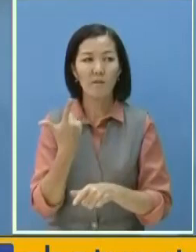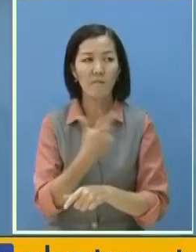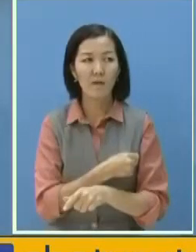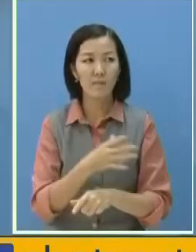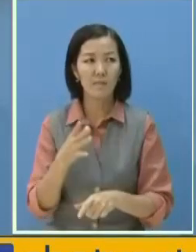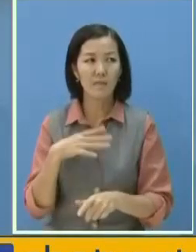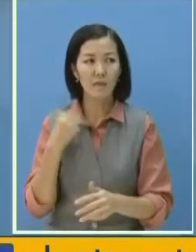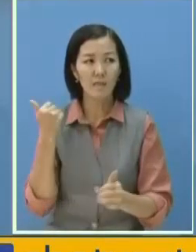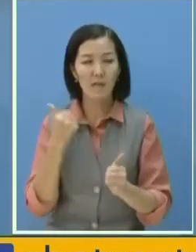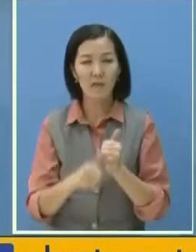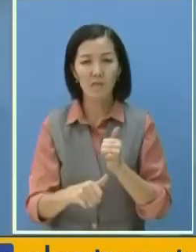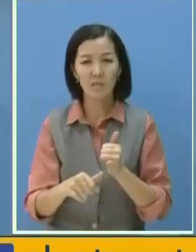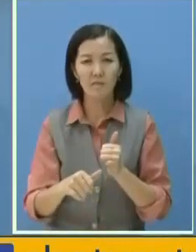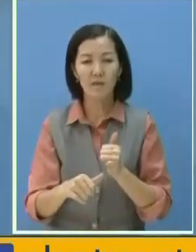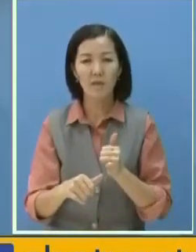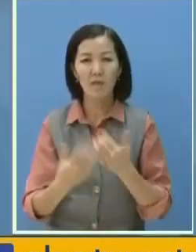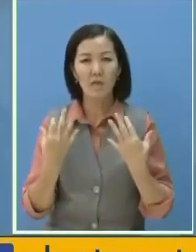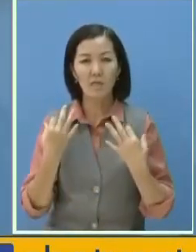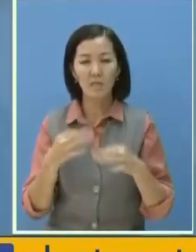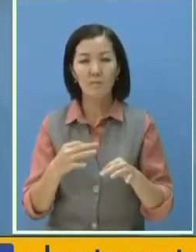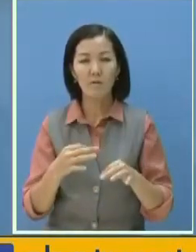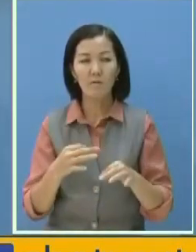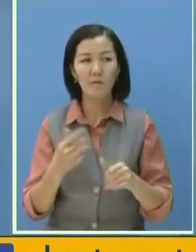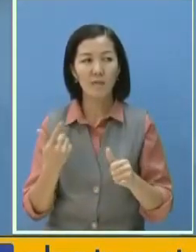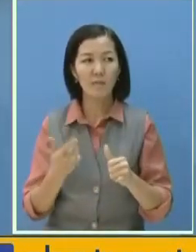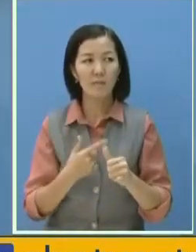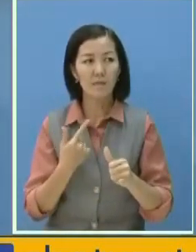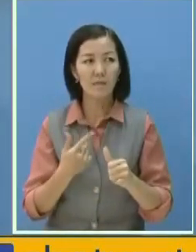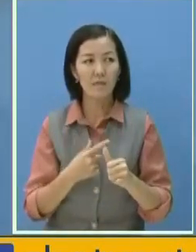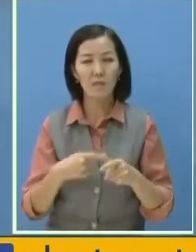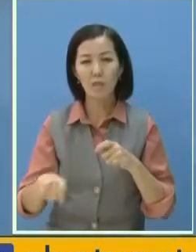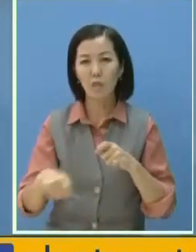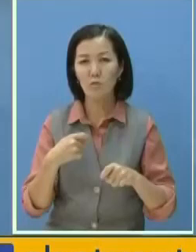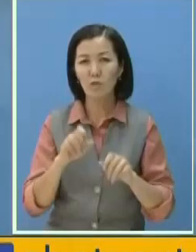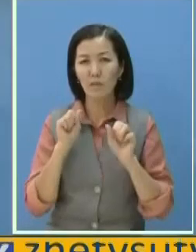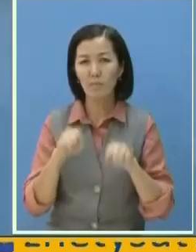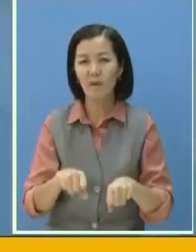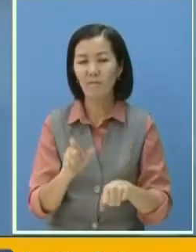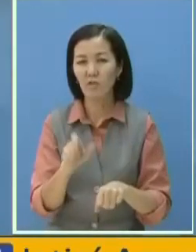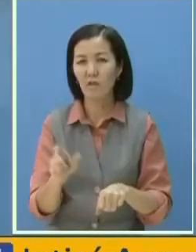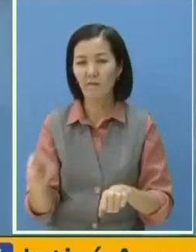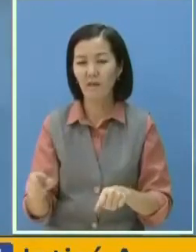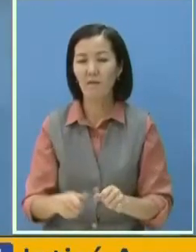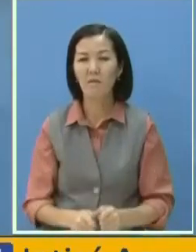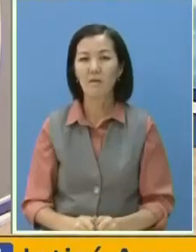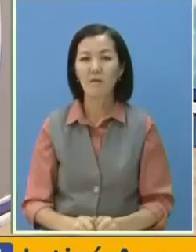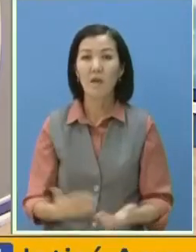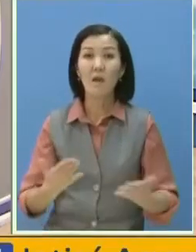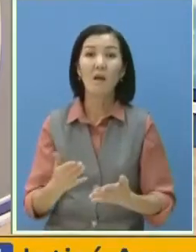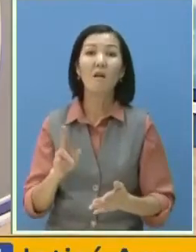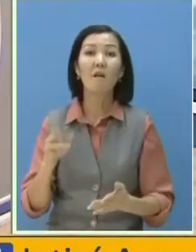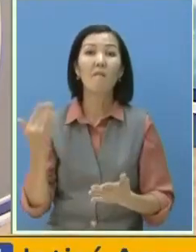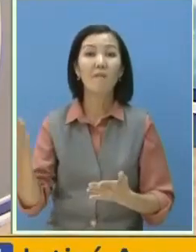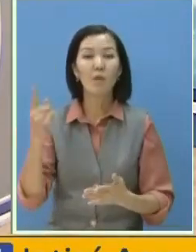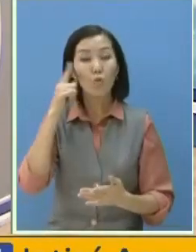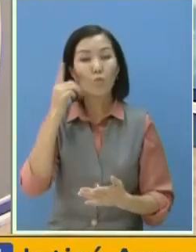для каждого гражданина как бы добровольно, называют ее нарушением прав человека. Как вы считаете, нарушаются ли наши